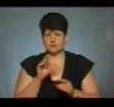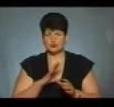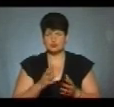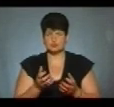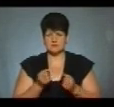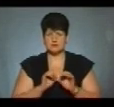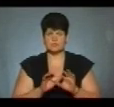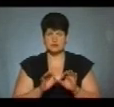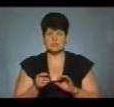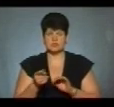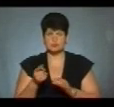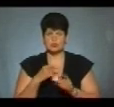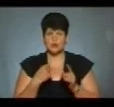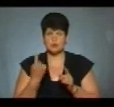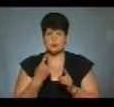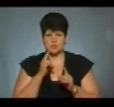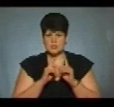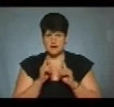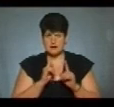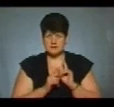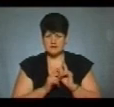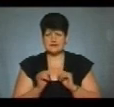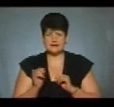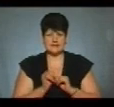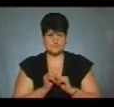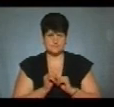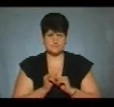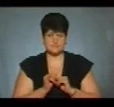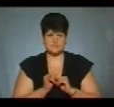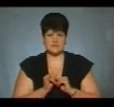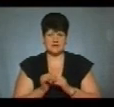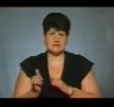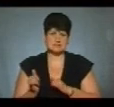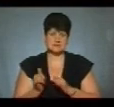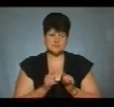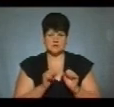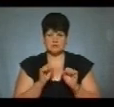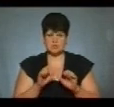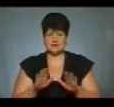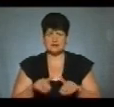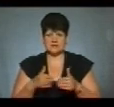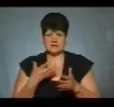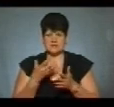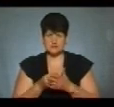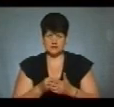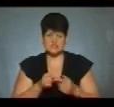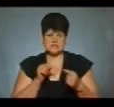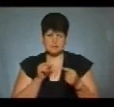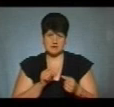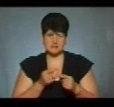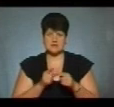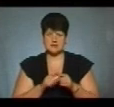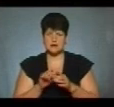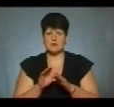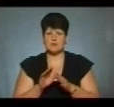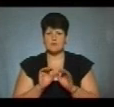пояснення Тернопільської обласної ради, і для забезпечення можливості надати свої заперечення на це пояснення